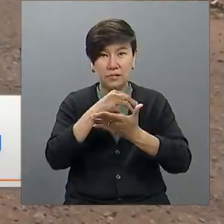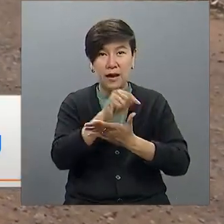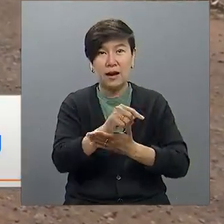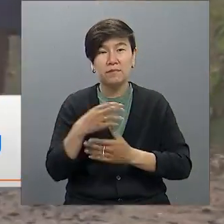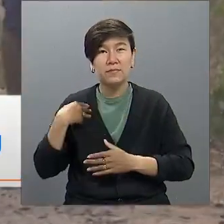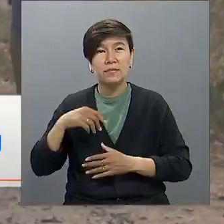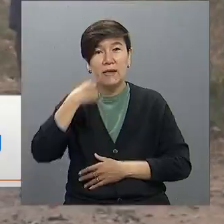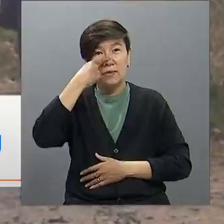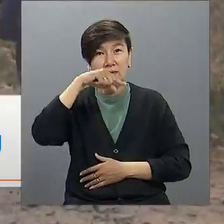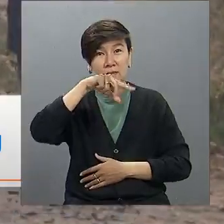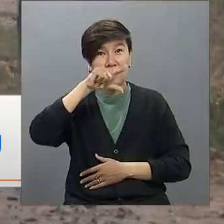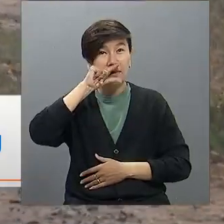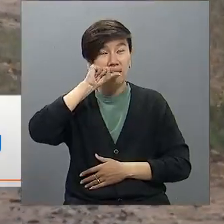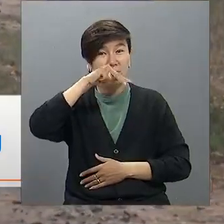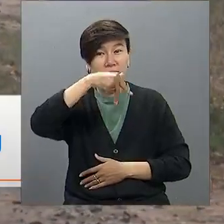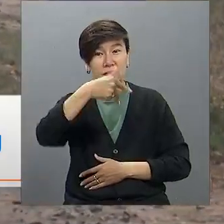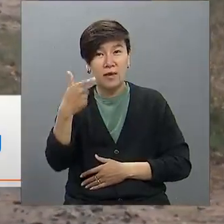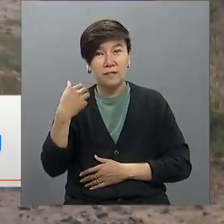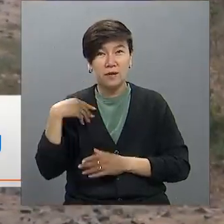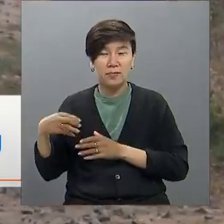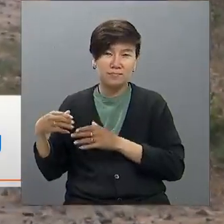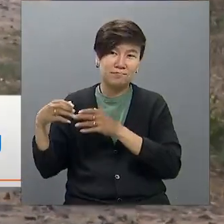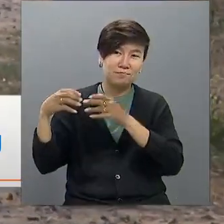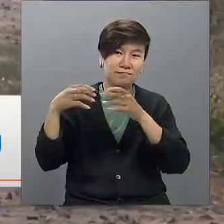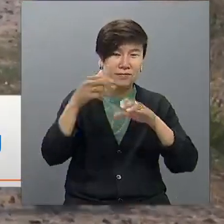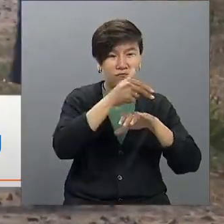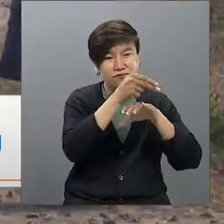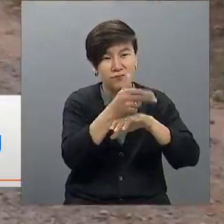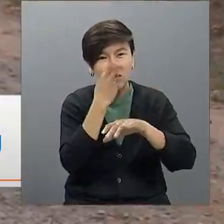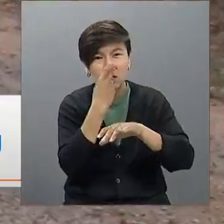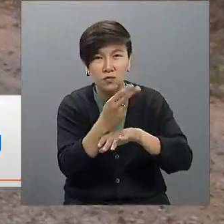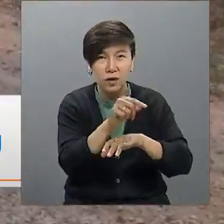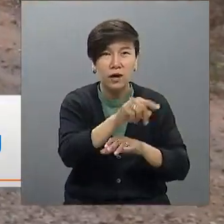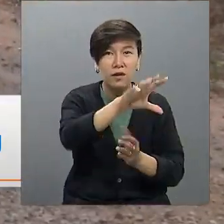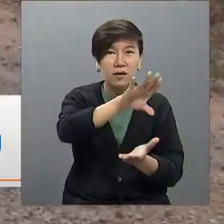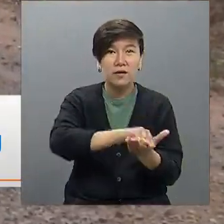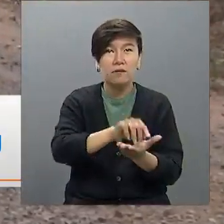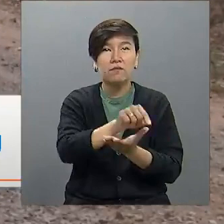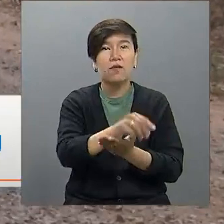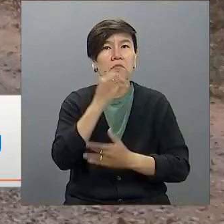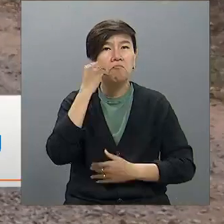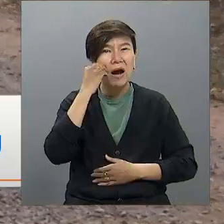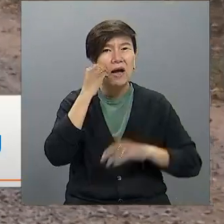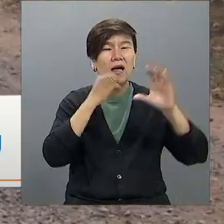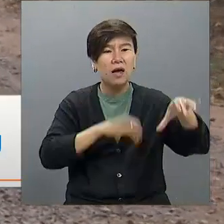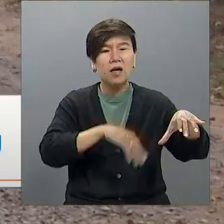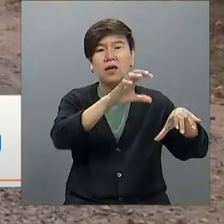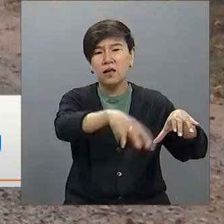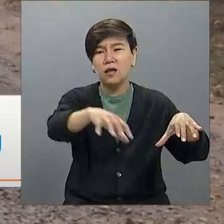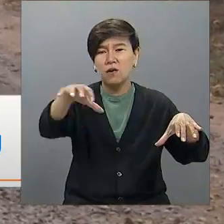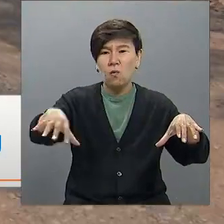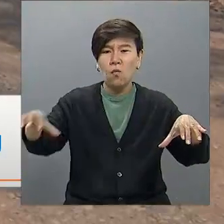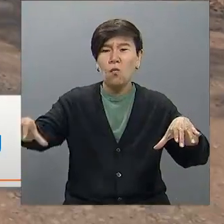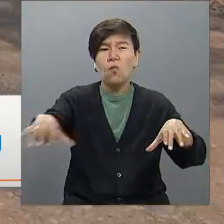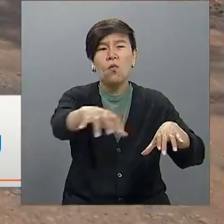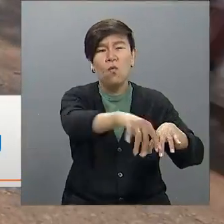ถนนเส้นทางเชื่อมต่อกับตำบลหนองเรือไปยังหมู่บ้านที่ถัดออกไปอีก3หมู่บ้านในอบต.หนองเรือเนี่ยนะคะดูสภาพมันก็เ